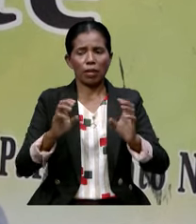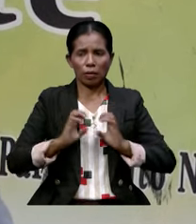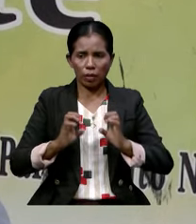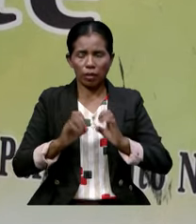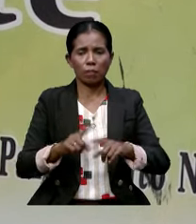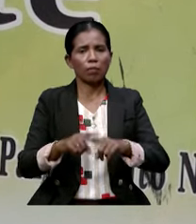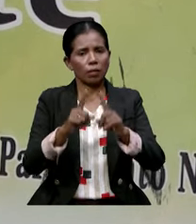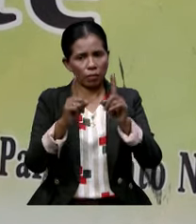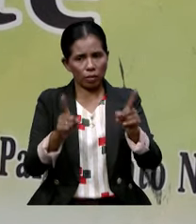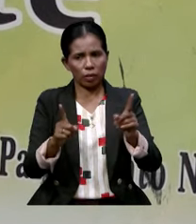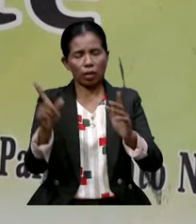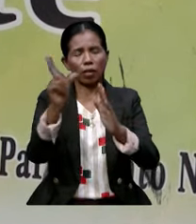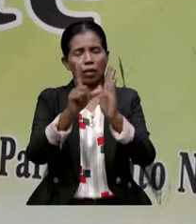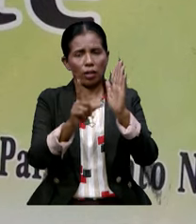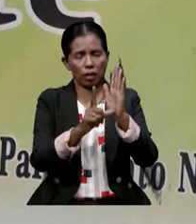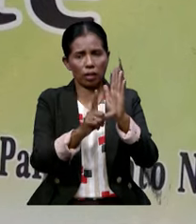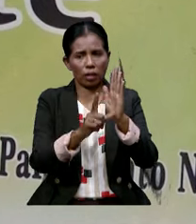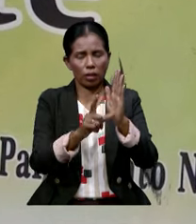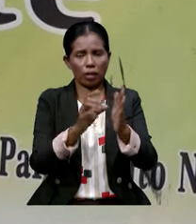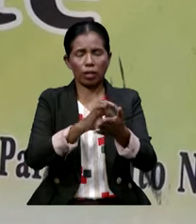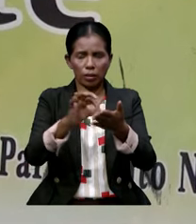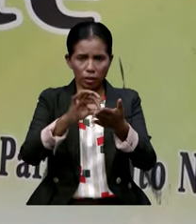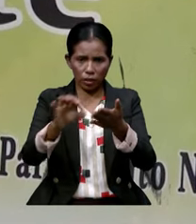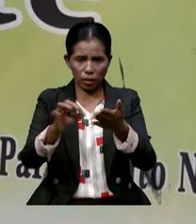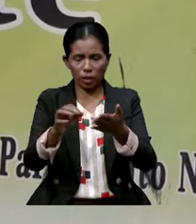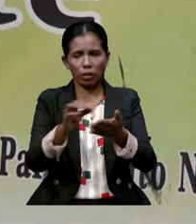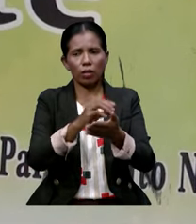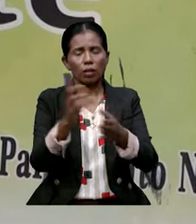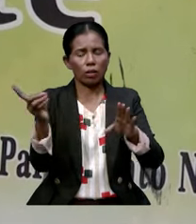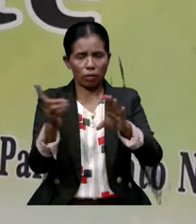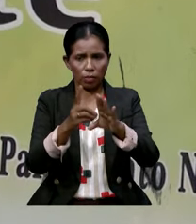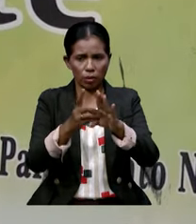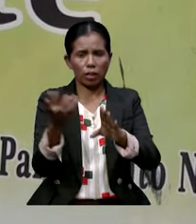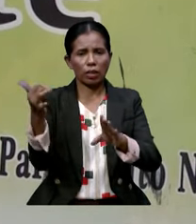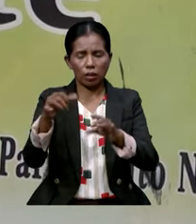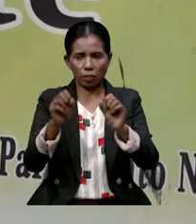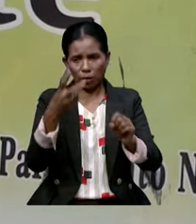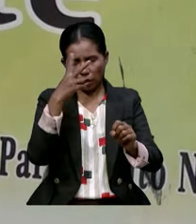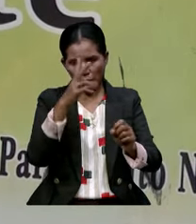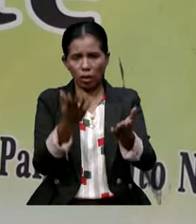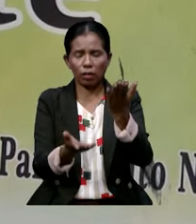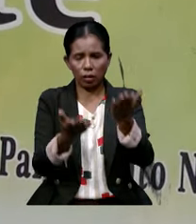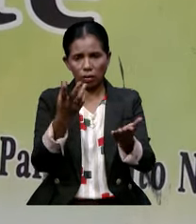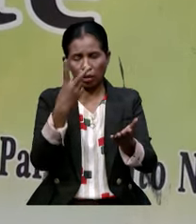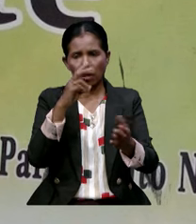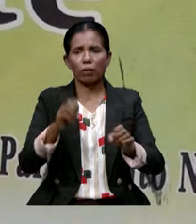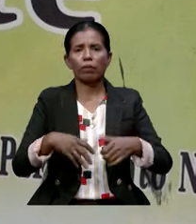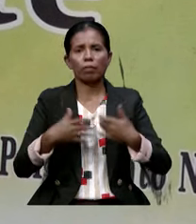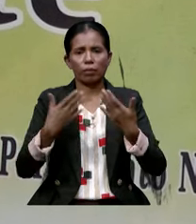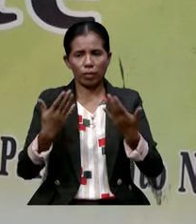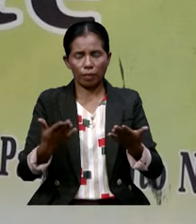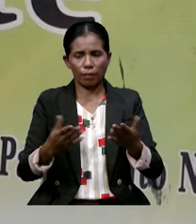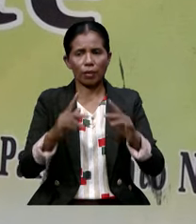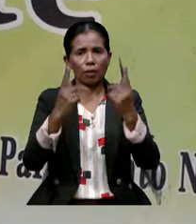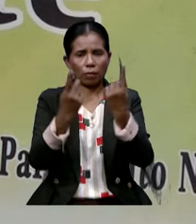mai be legalidade ne be maka be sira bele hare. Sira bele hare no mas tetu para o insa